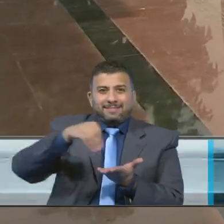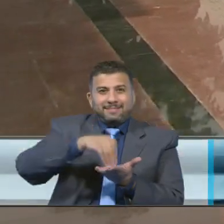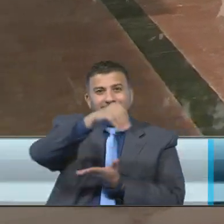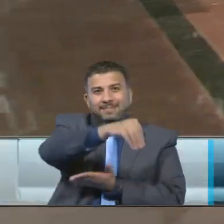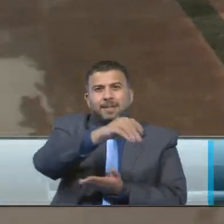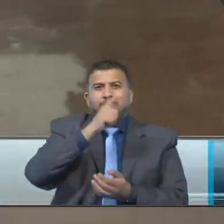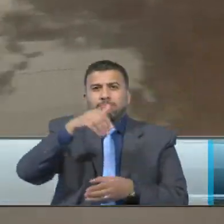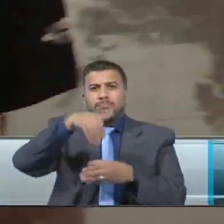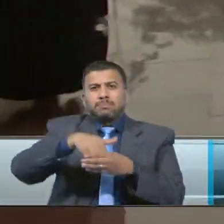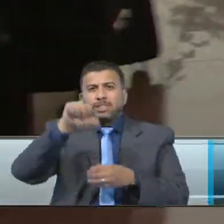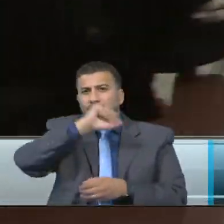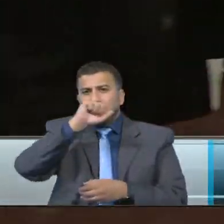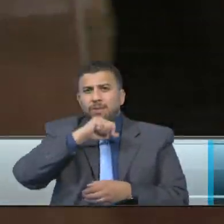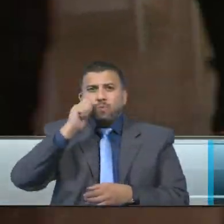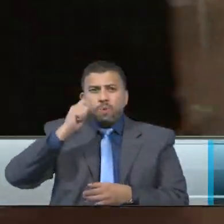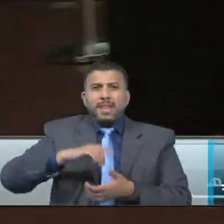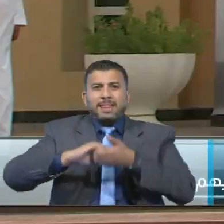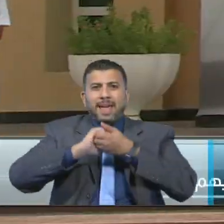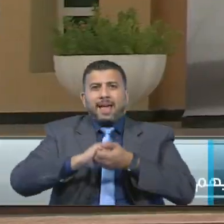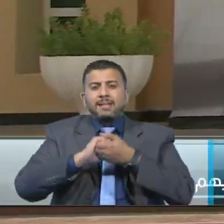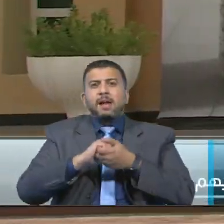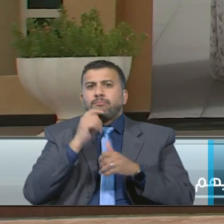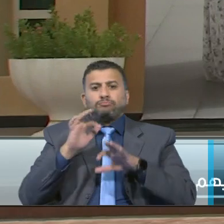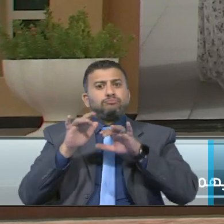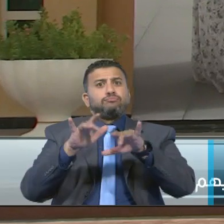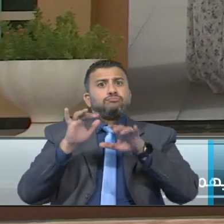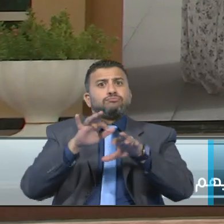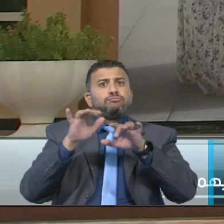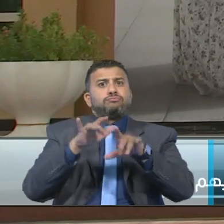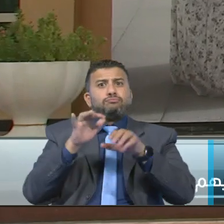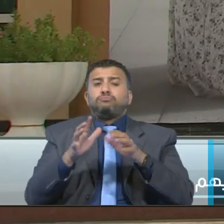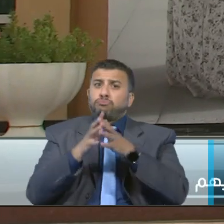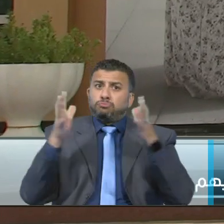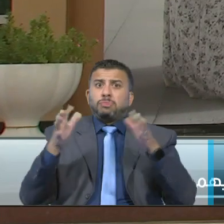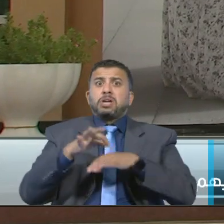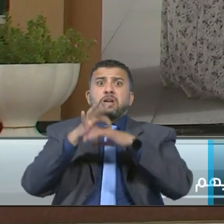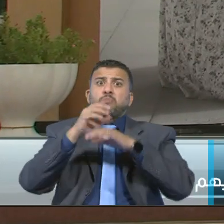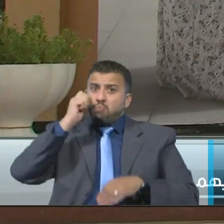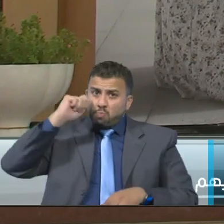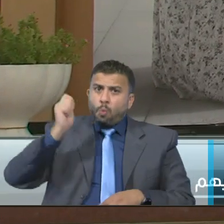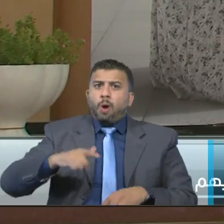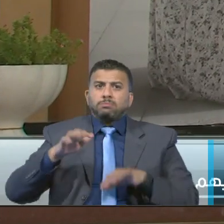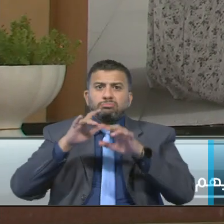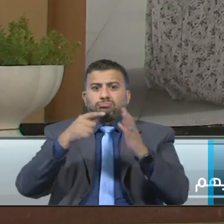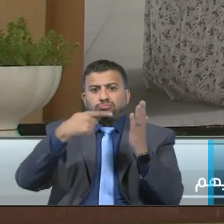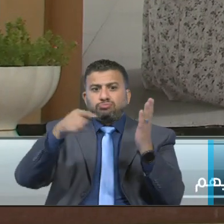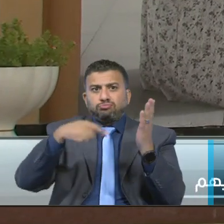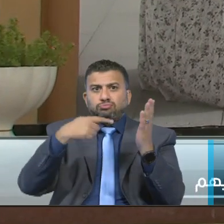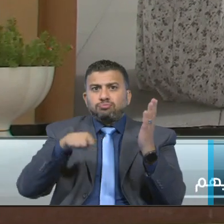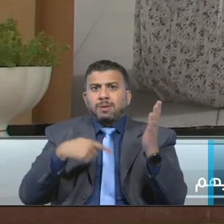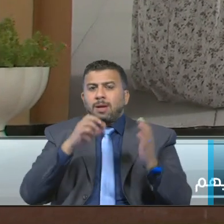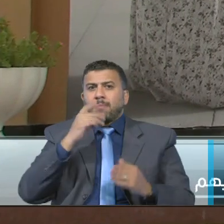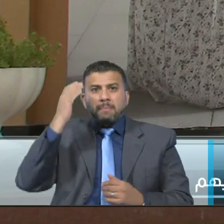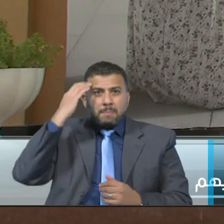الشارقة لانتخابات المجلس الوطني الاتحادي إقبال كافة شرائح المجتمع على عملية التصويت، وبالأخص من